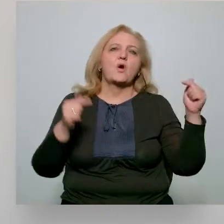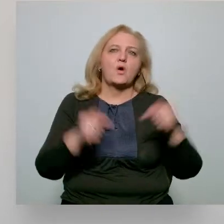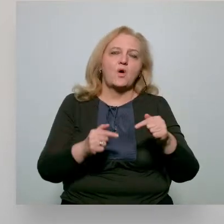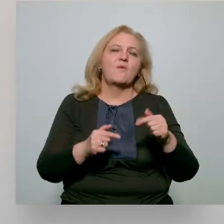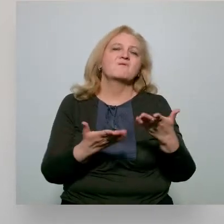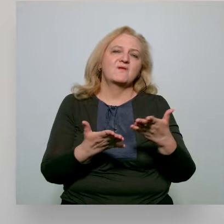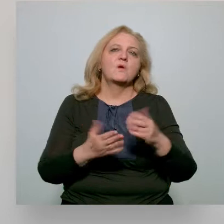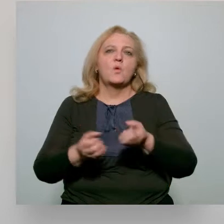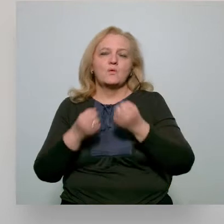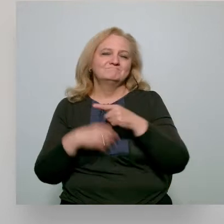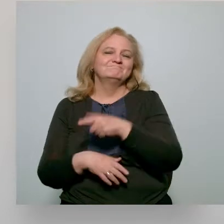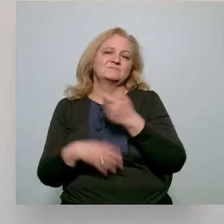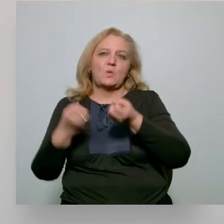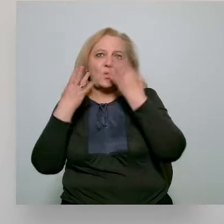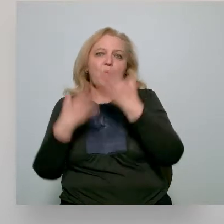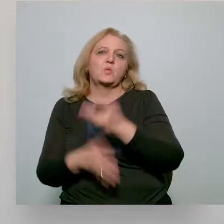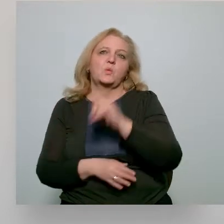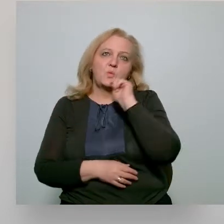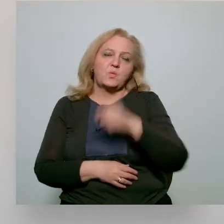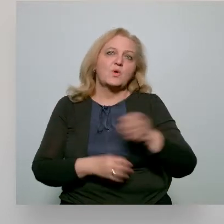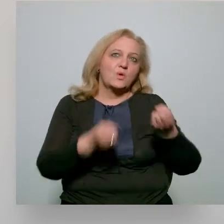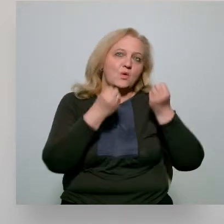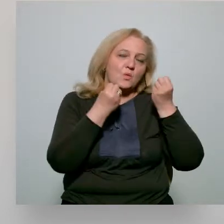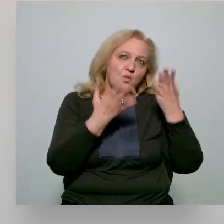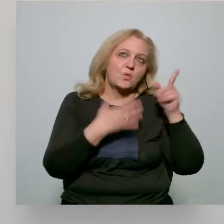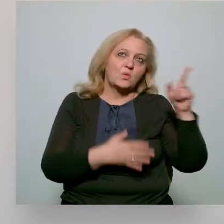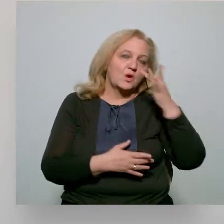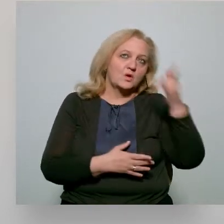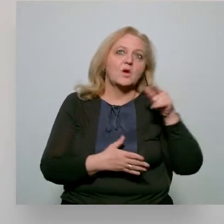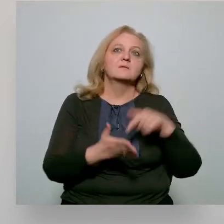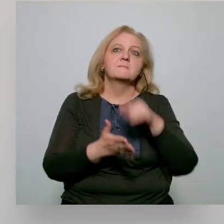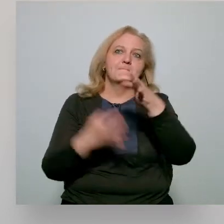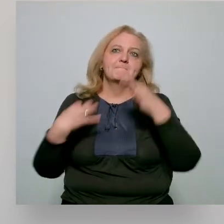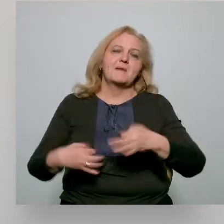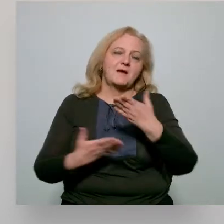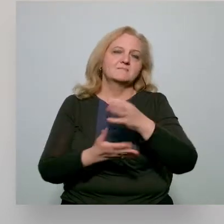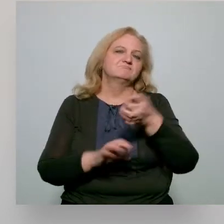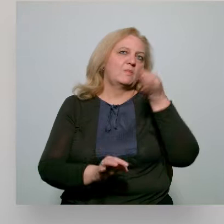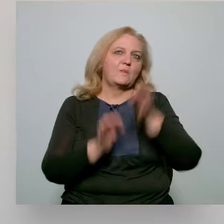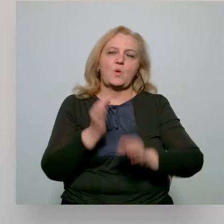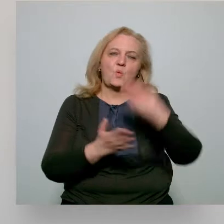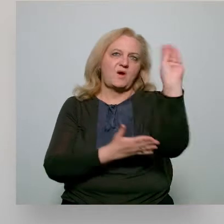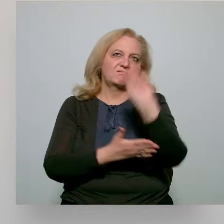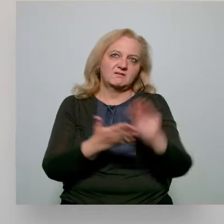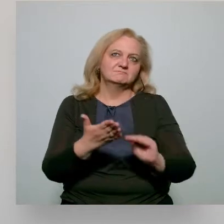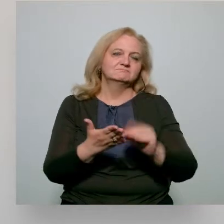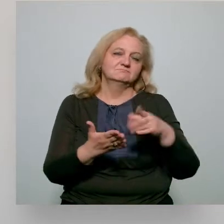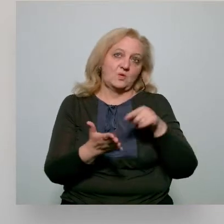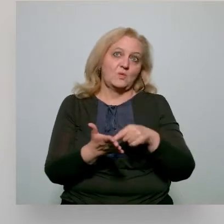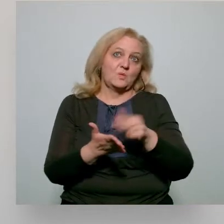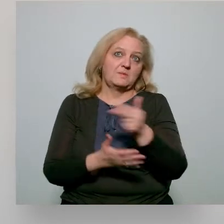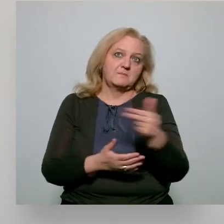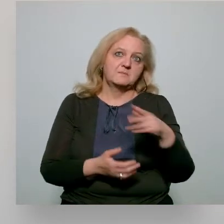ukraińską i rosyjską, gdzie no bardzo precyzyjnie pani ten problem właśnie